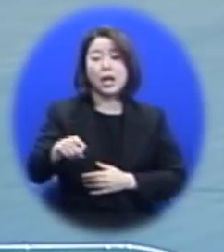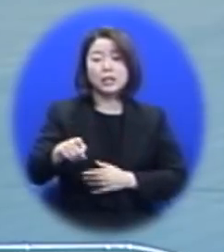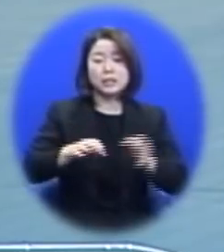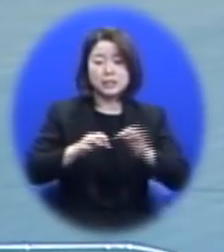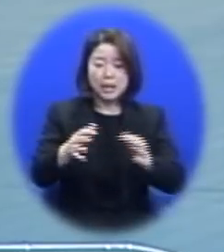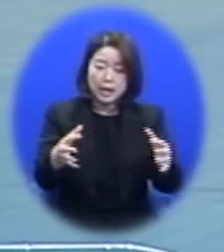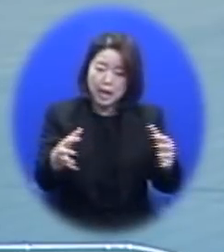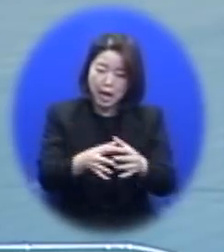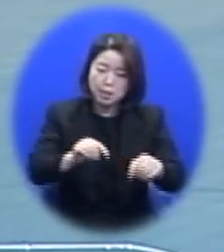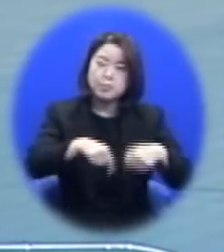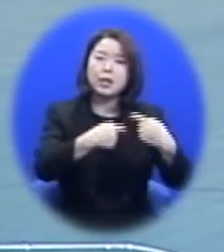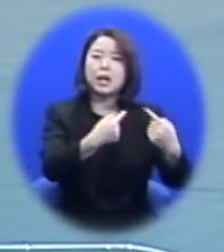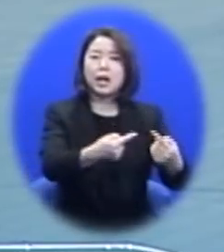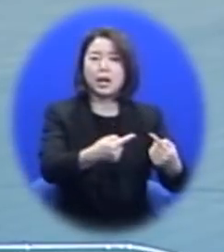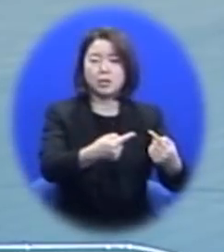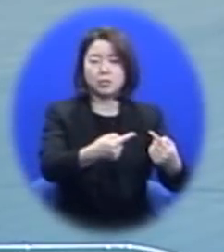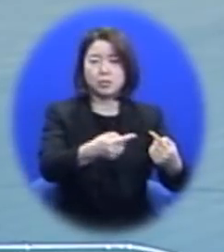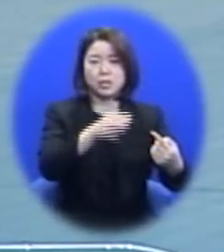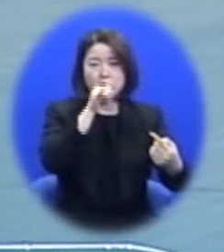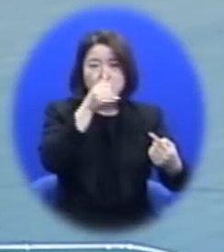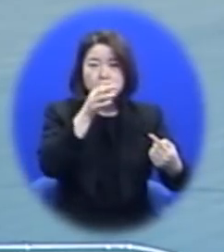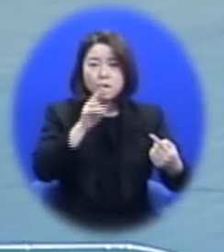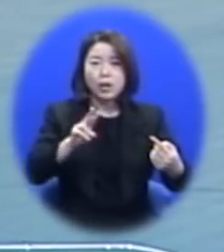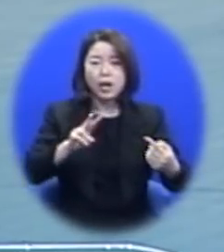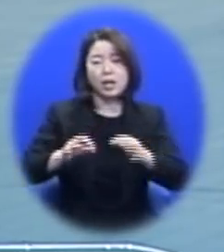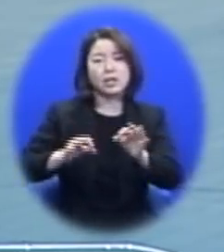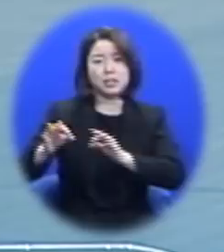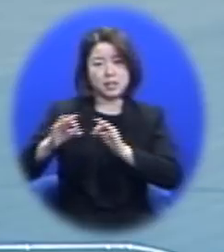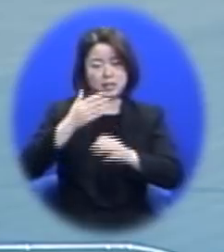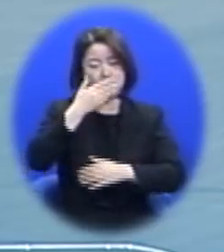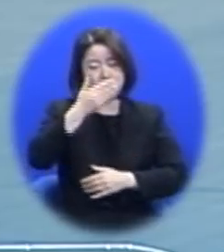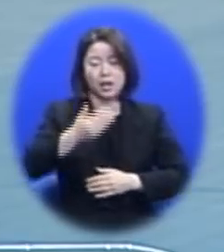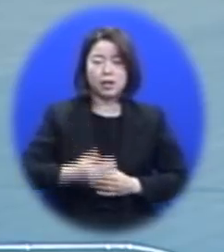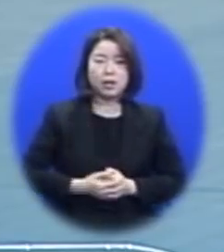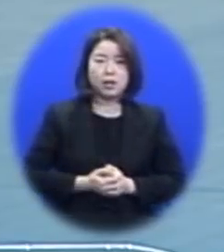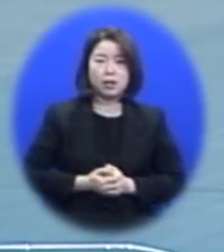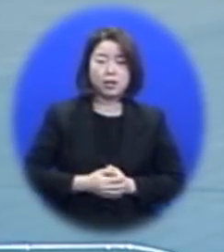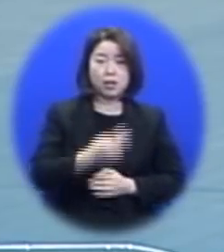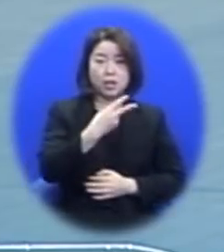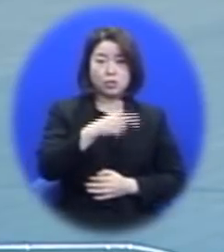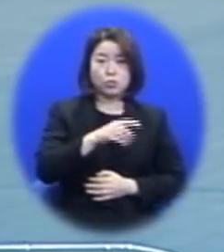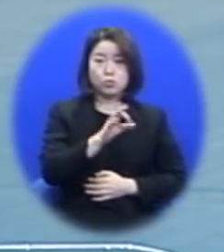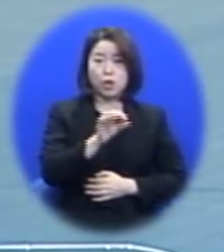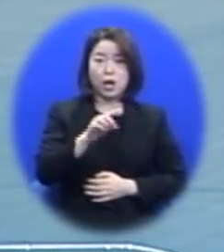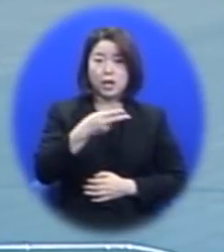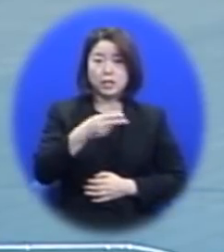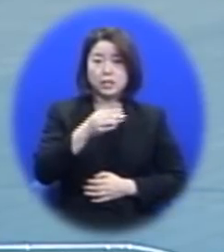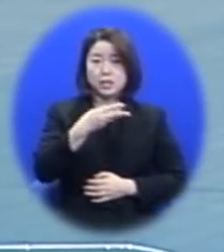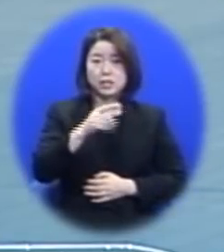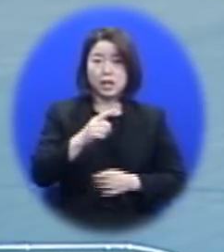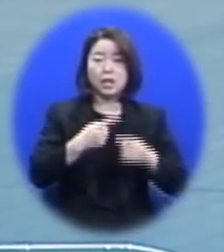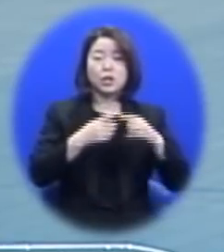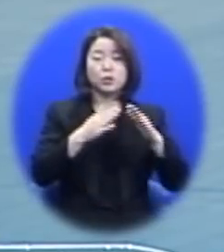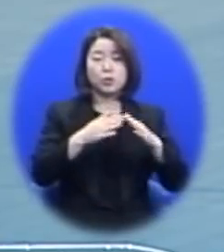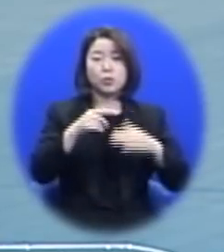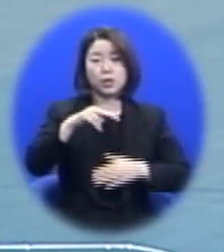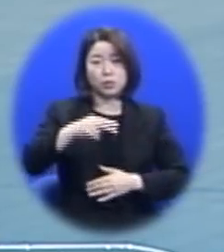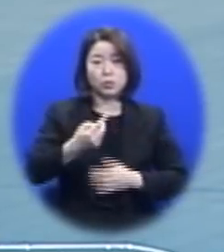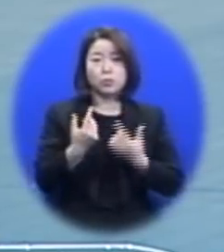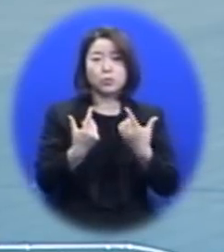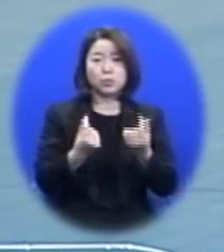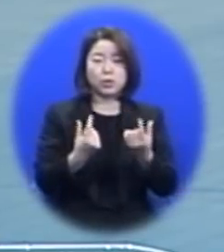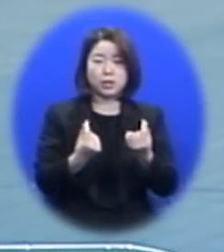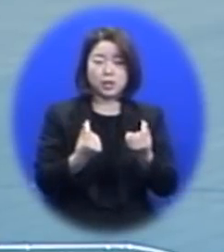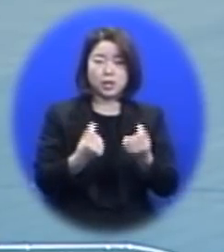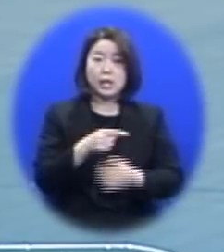조합에 가입이 되어 있어야 그 도시에서 장사를 할 수가 있었습니다. 도아디라 교회도 마찬가지였어요. 근데 이때 당시의